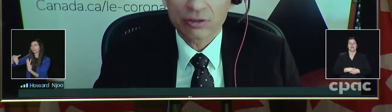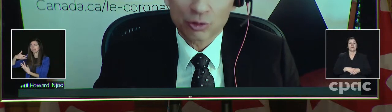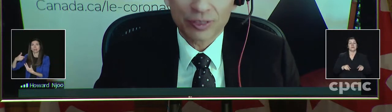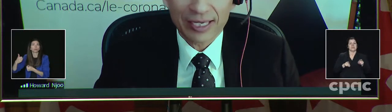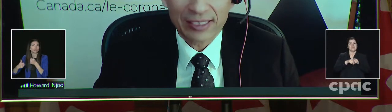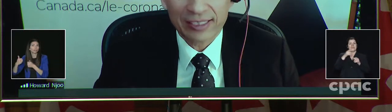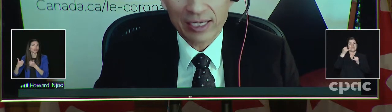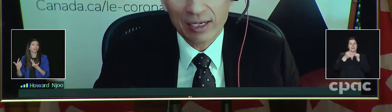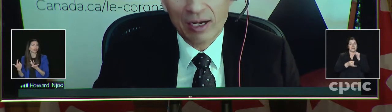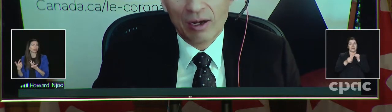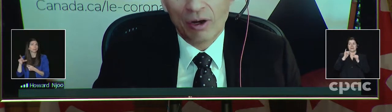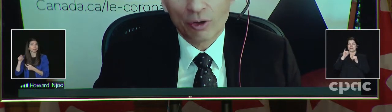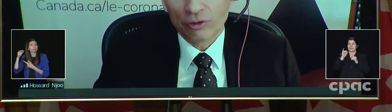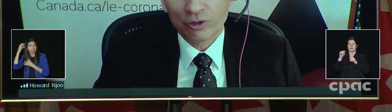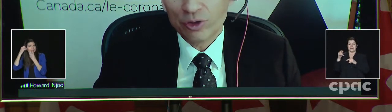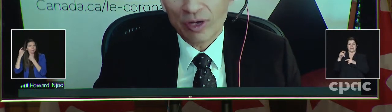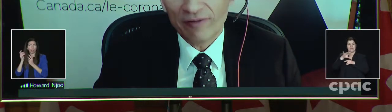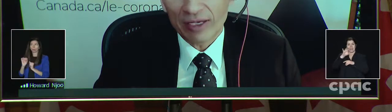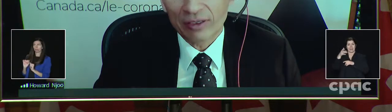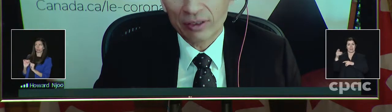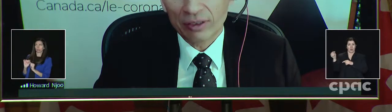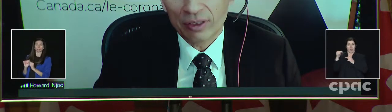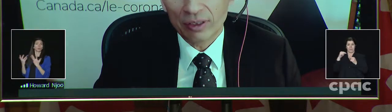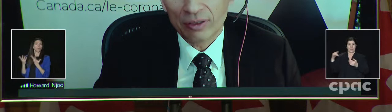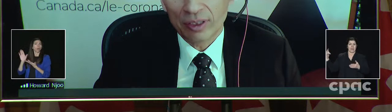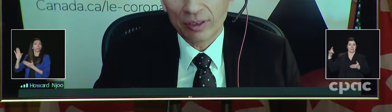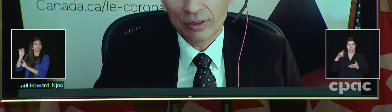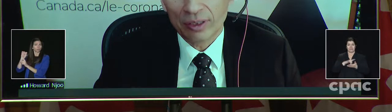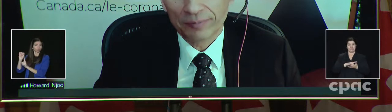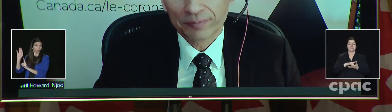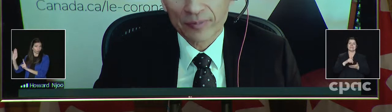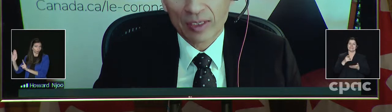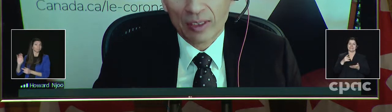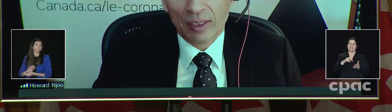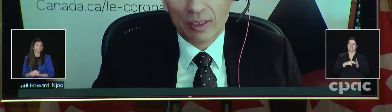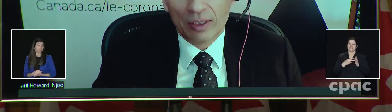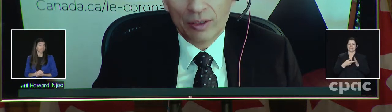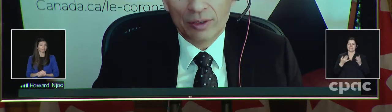on retourne au Canada, on continue avec